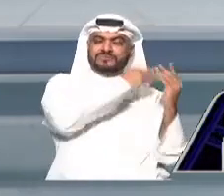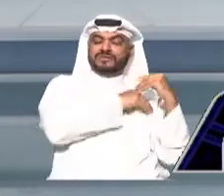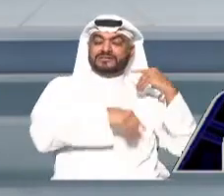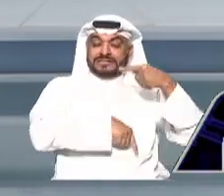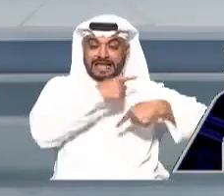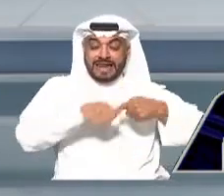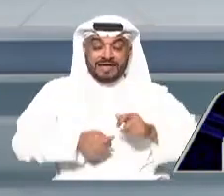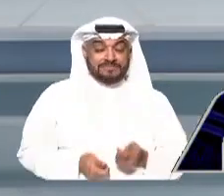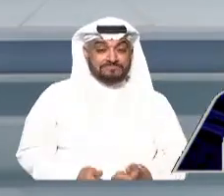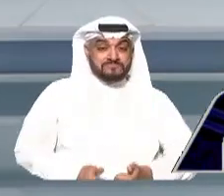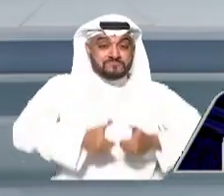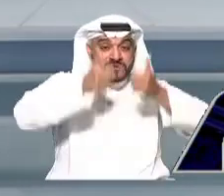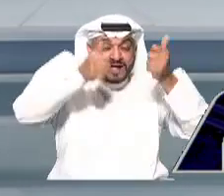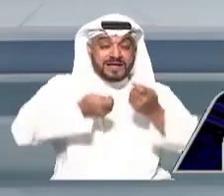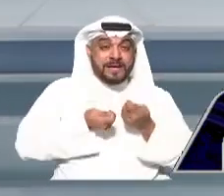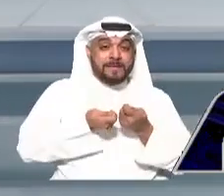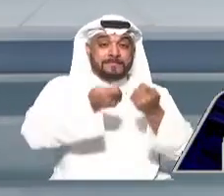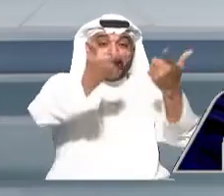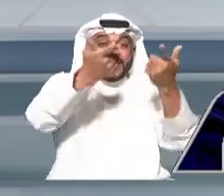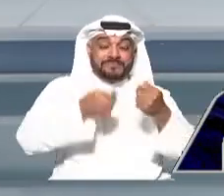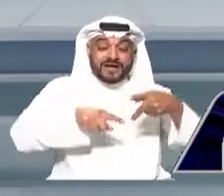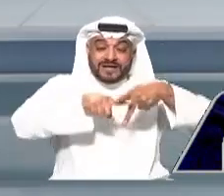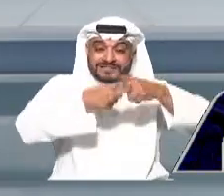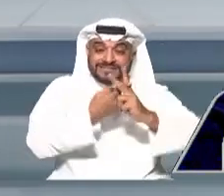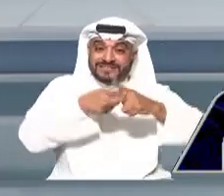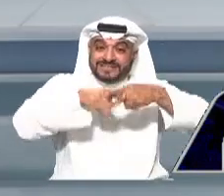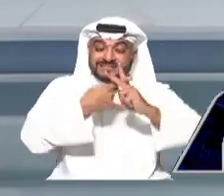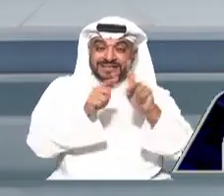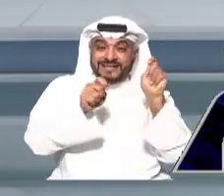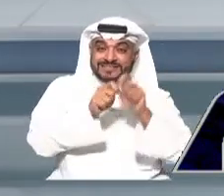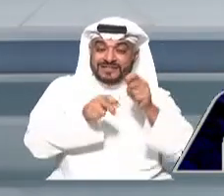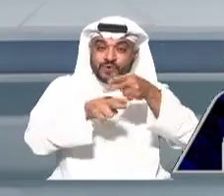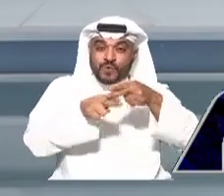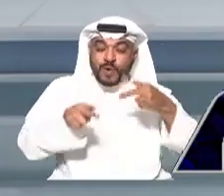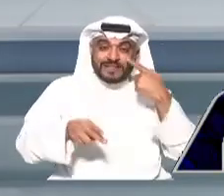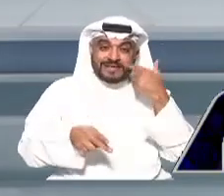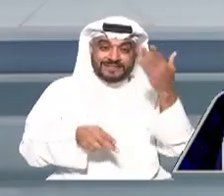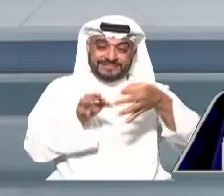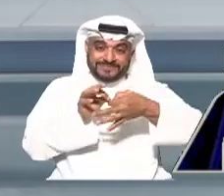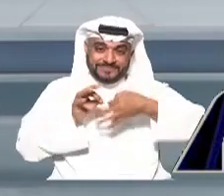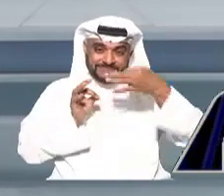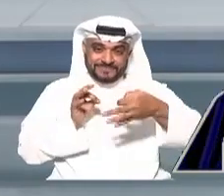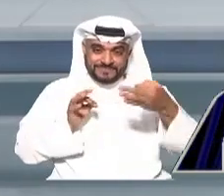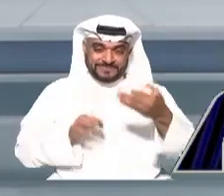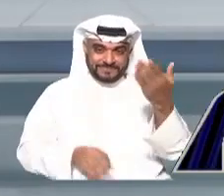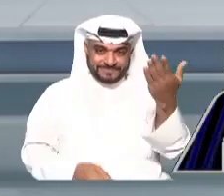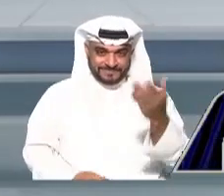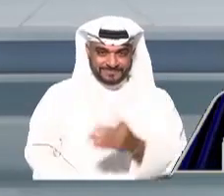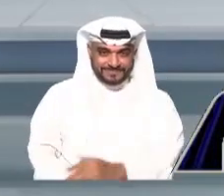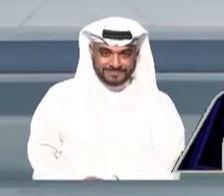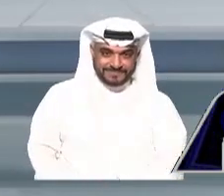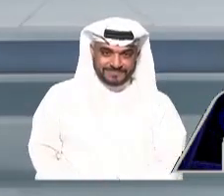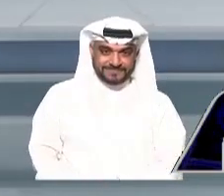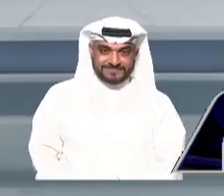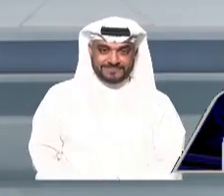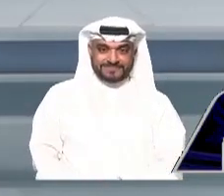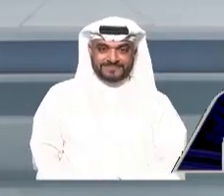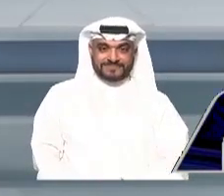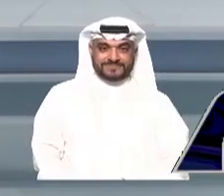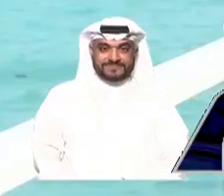يمثل إنجازا مميزا في تاريخ الصناعة النفطية الكويتية. المزيد من التفاصيل نتابعها في سياق التقرير التالي.